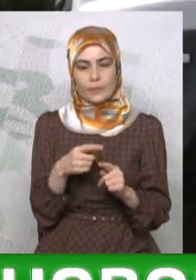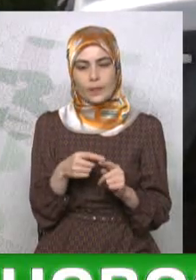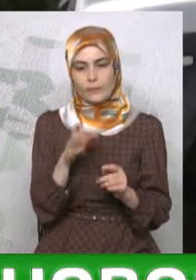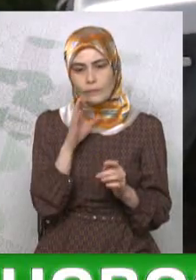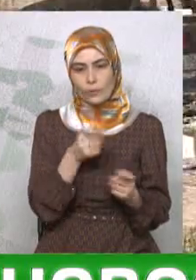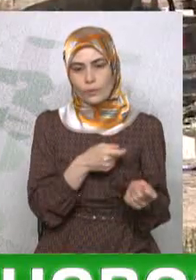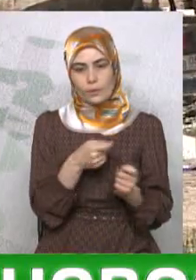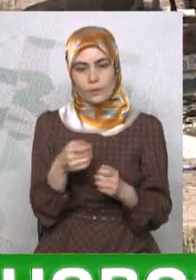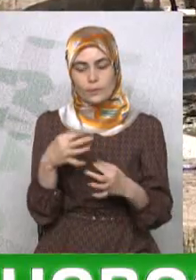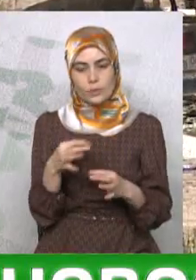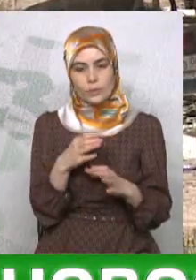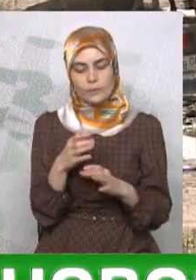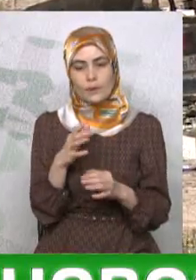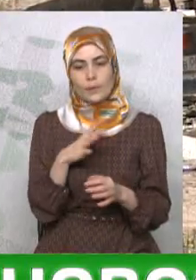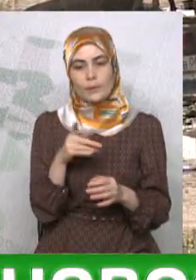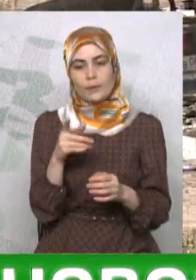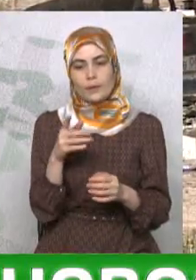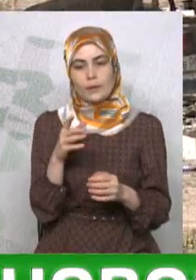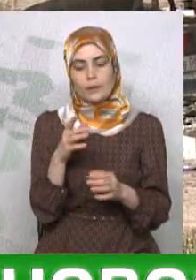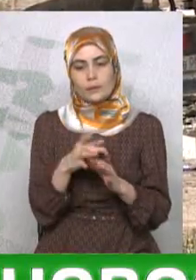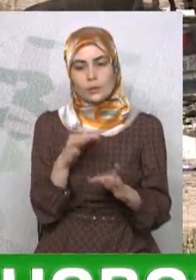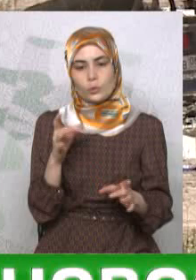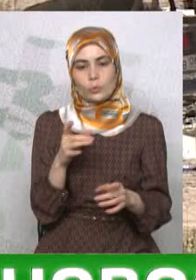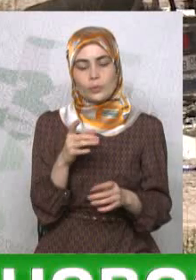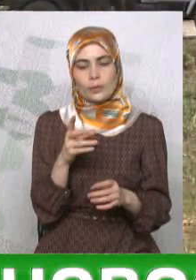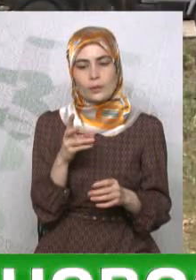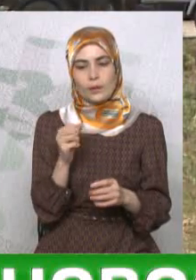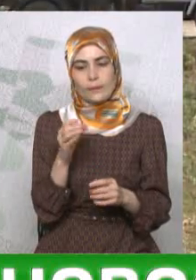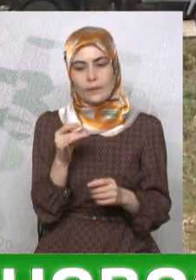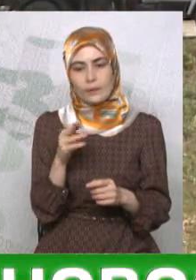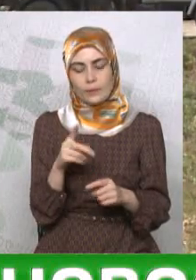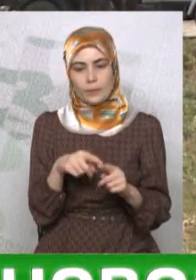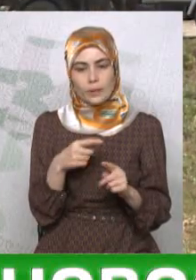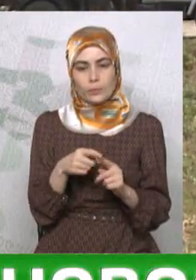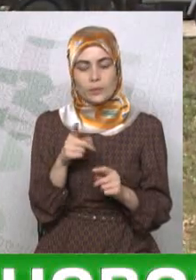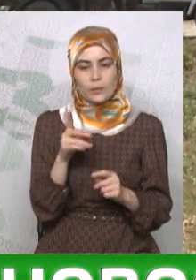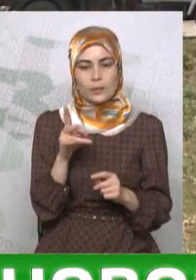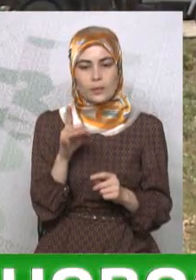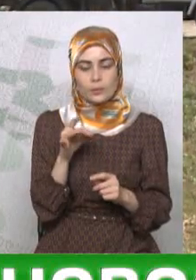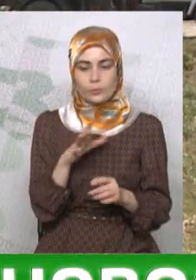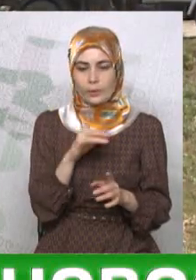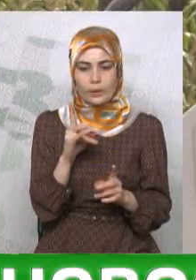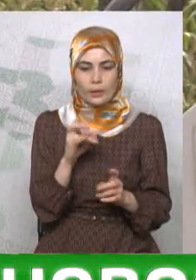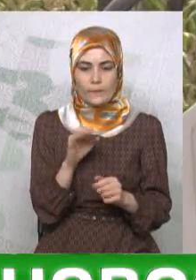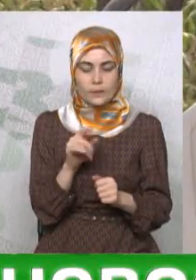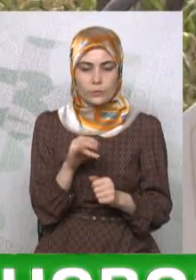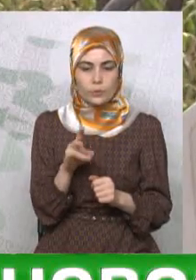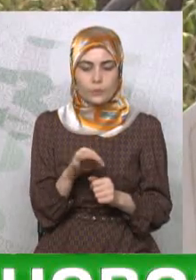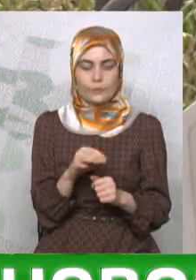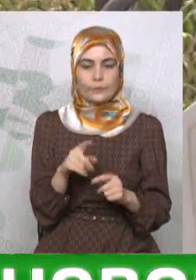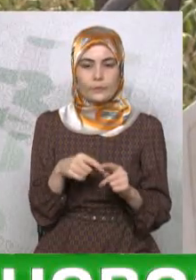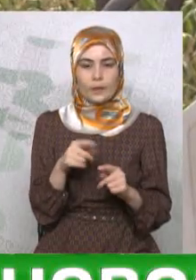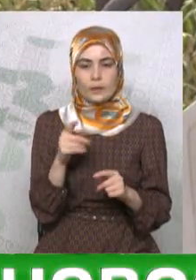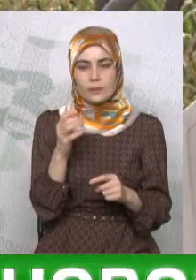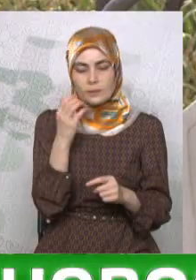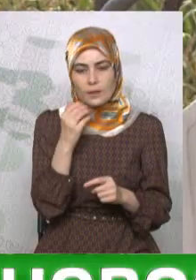воды. Но из-за аварии на магистральном трубопроводе забор ресурса будет невозможен. Основные причины порыва – ветхие трубы и